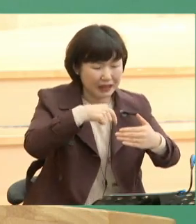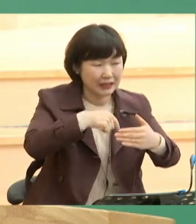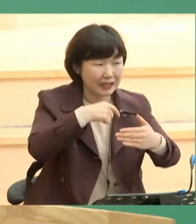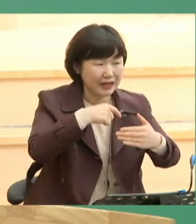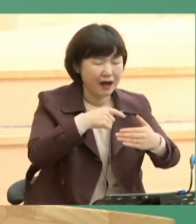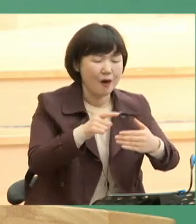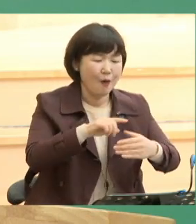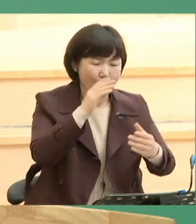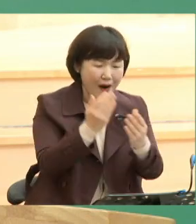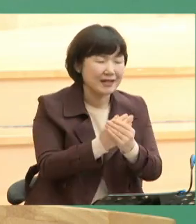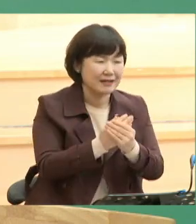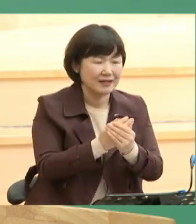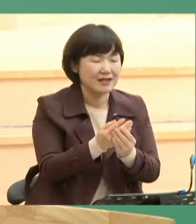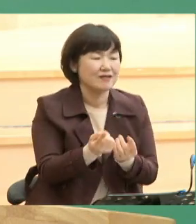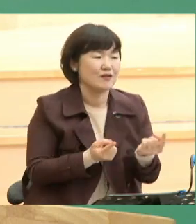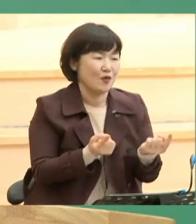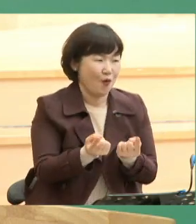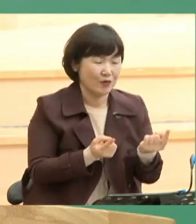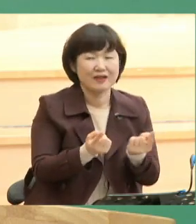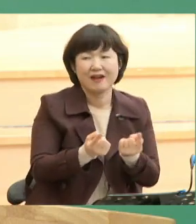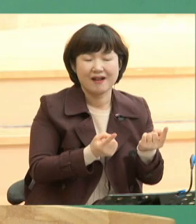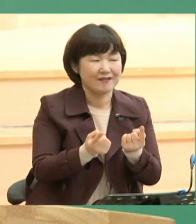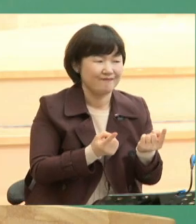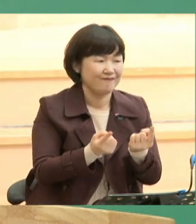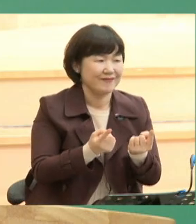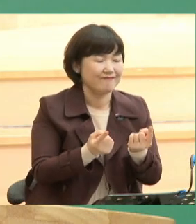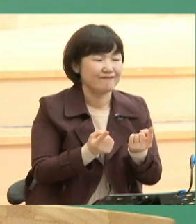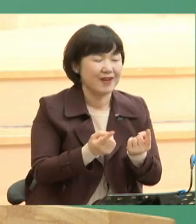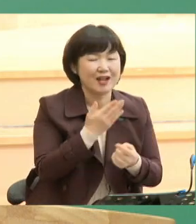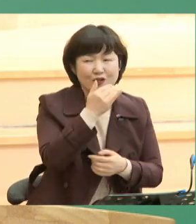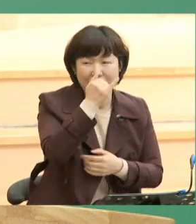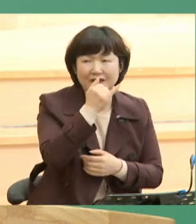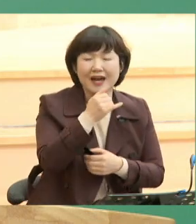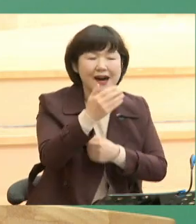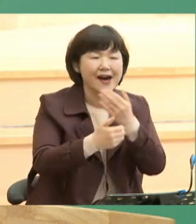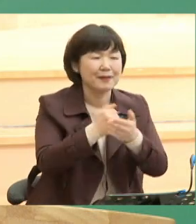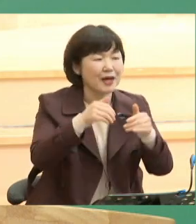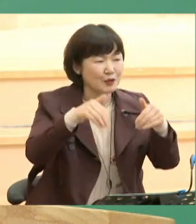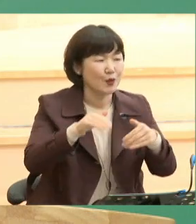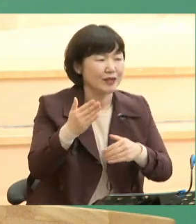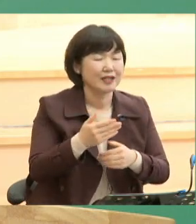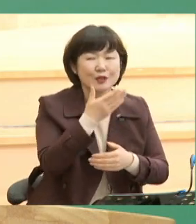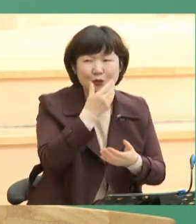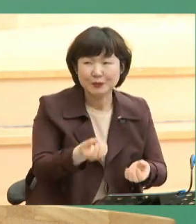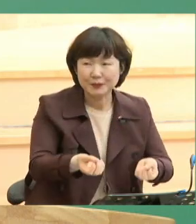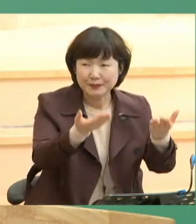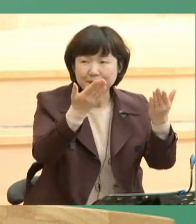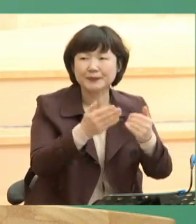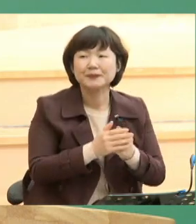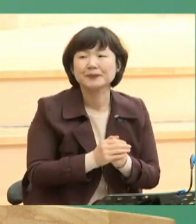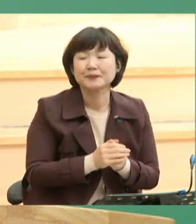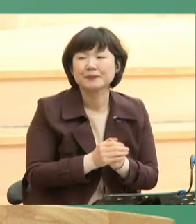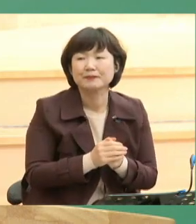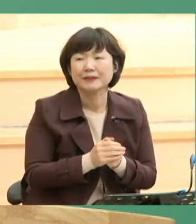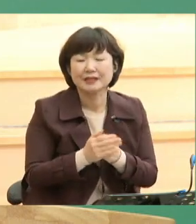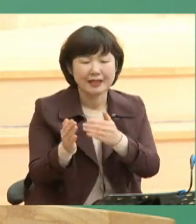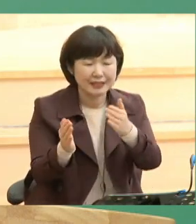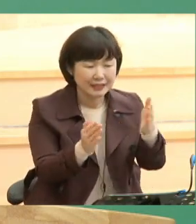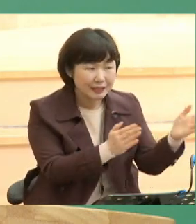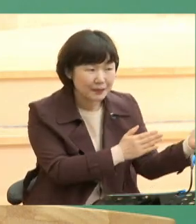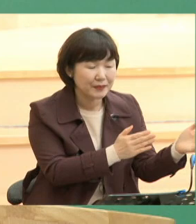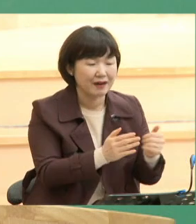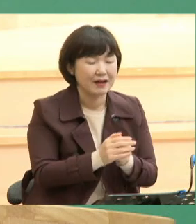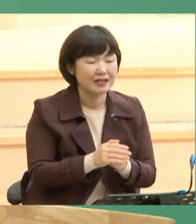통제의 내는 하나님의 종들 될 수 있기를 주의 이름으로 축원합니다 자 그러면 그리고